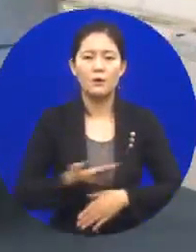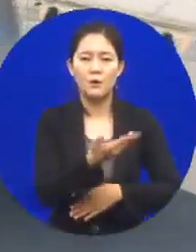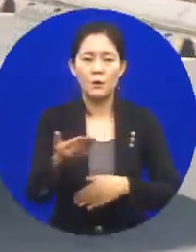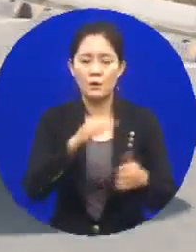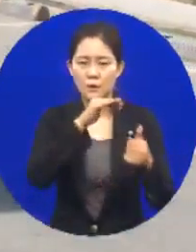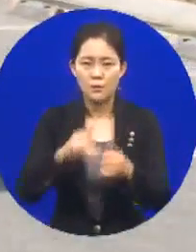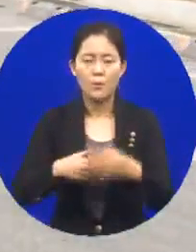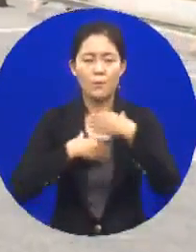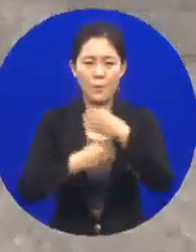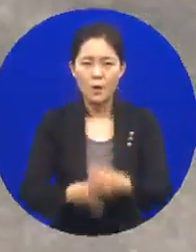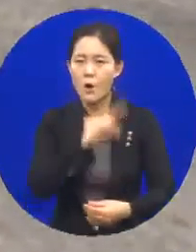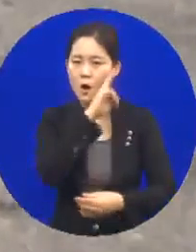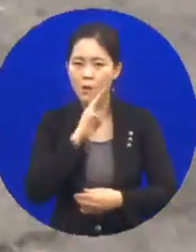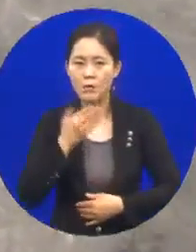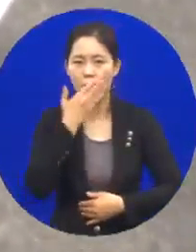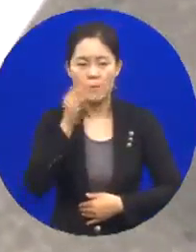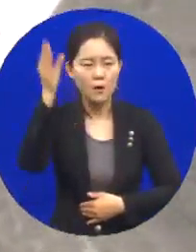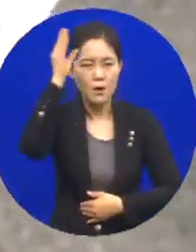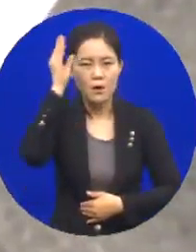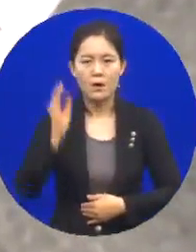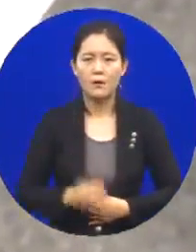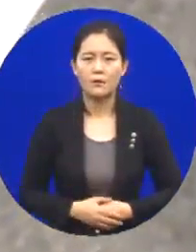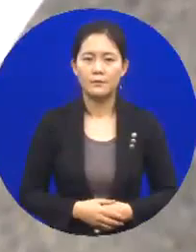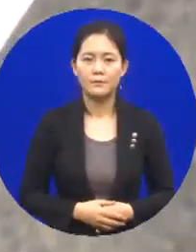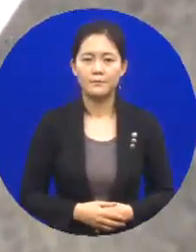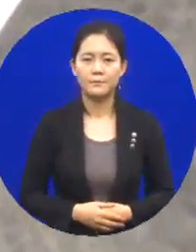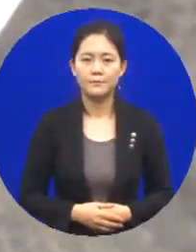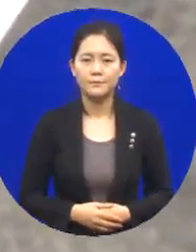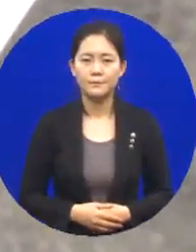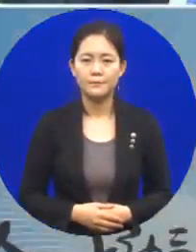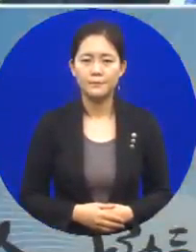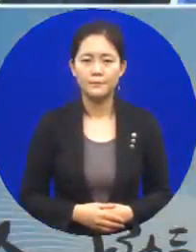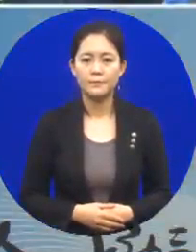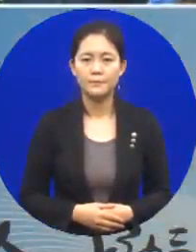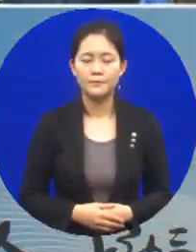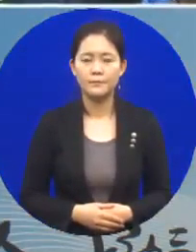시민들의 택시 이용이 더욱 편리하고 안전해질 것으로 기대됩니다.